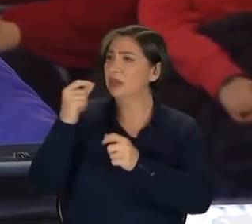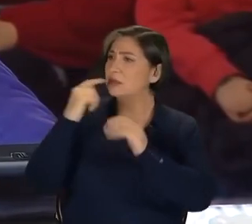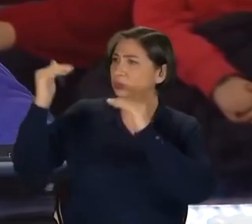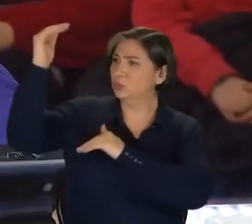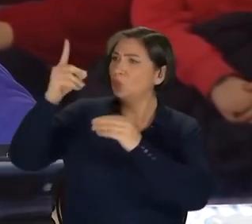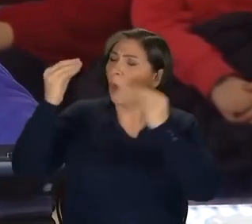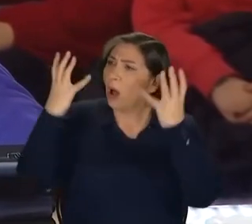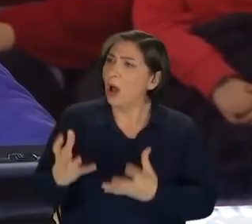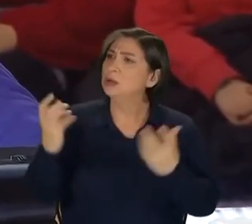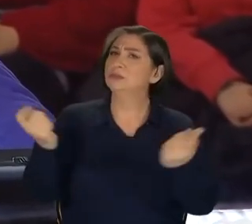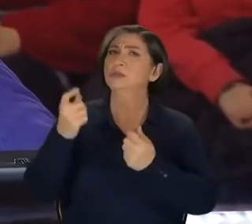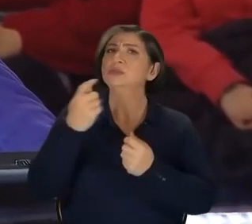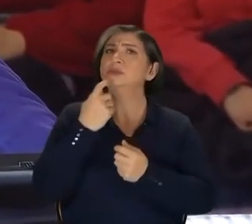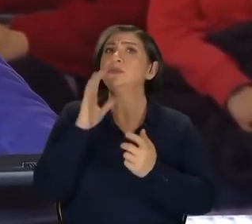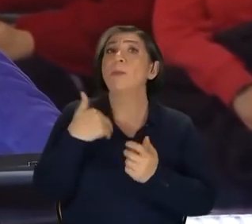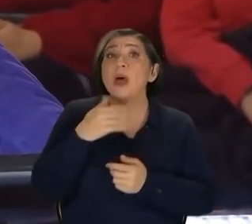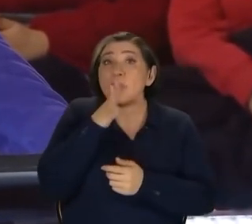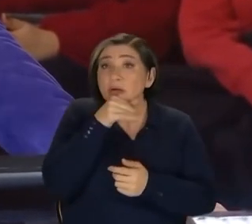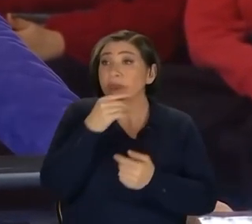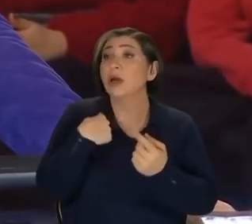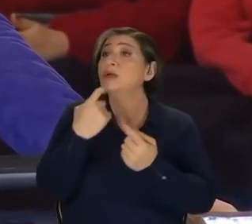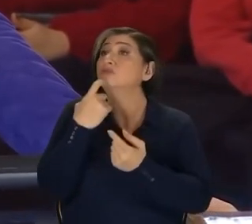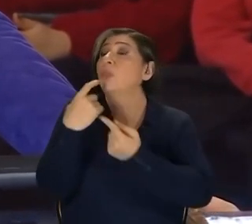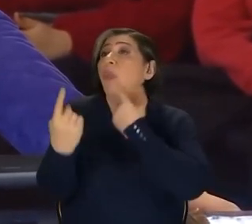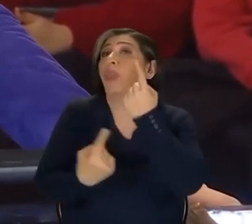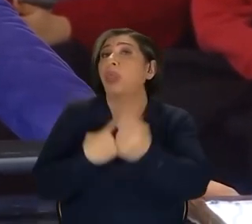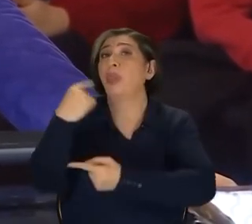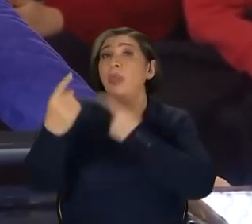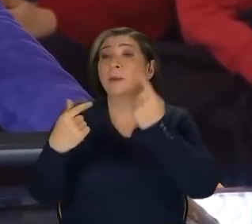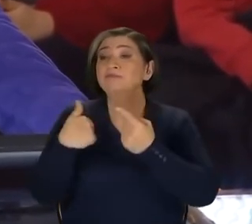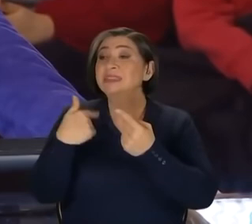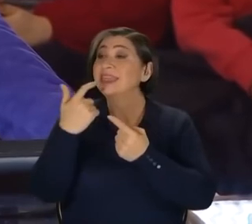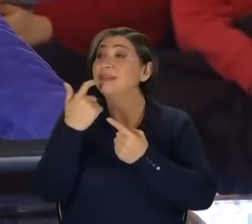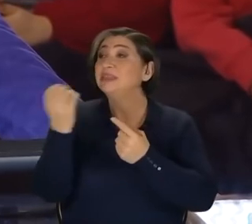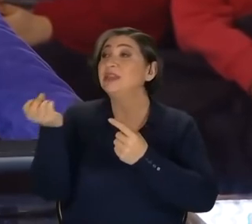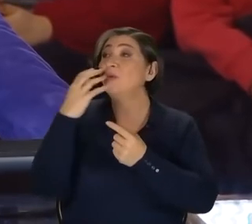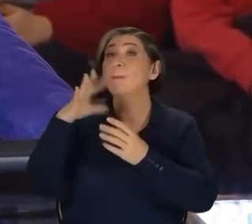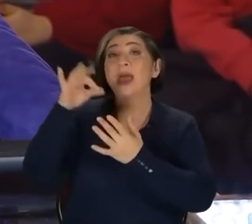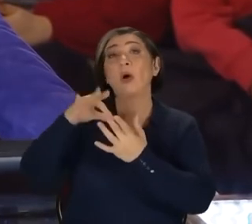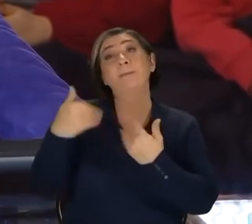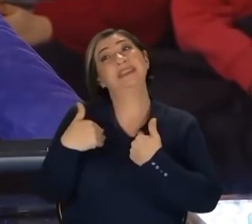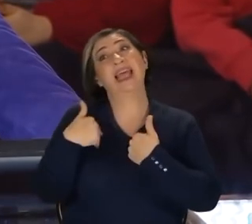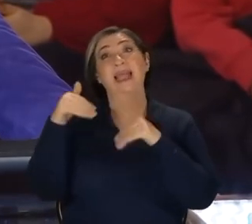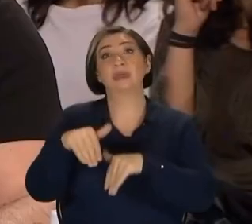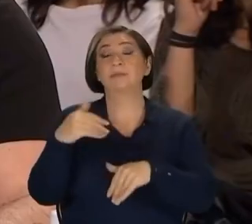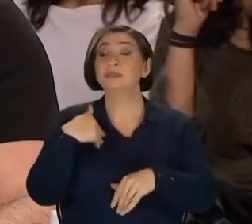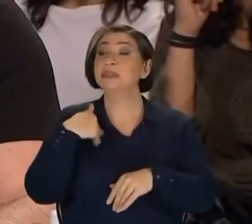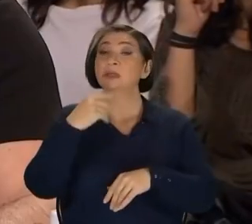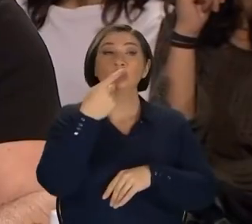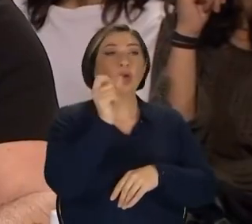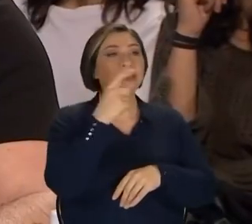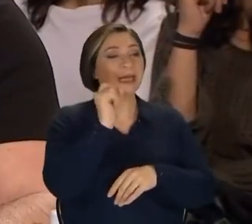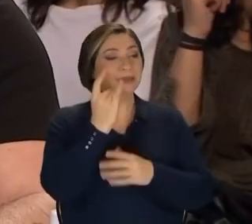yükün altına girmiş. Hiç böyle bir yaş. Ben yaştan konuşuyorum. Belki bize vurmuş bir şeydir, piyangodur. Bilmiyorum yani. Bizi 90'larda